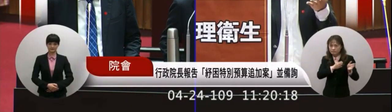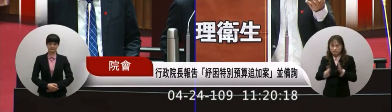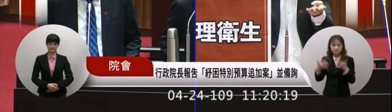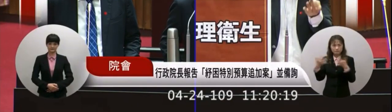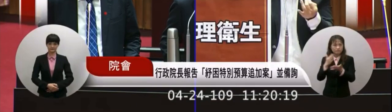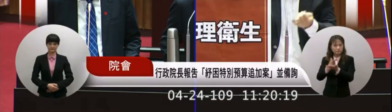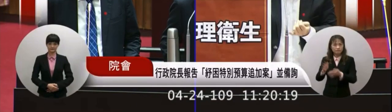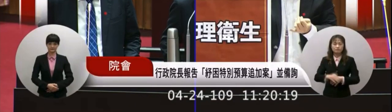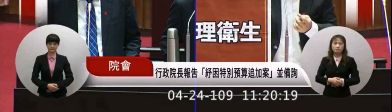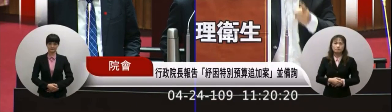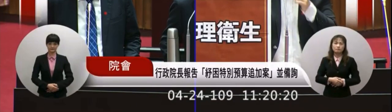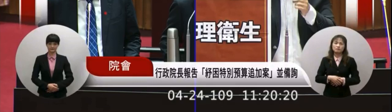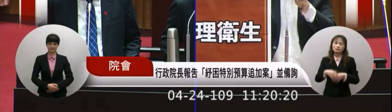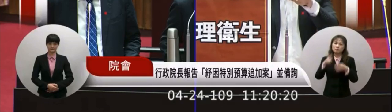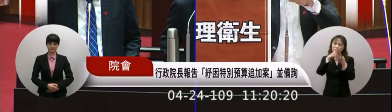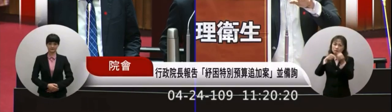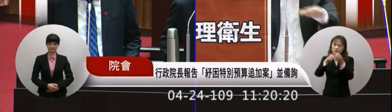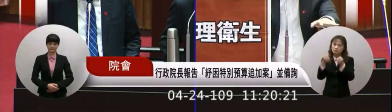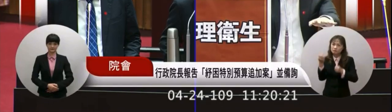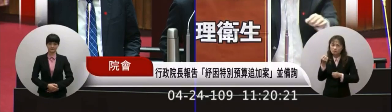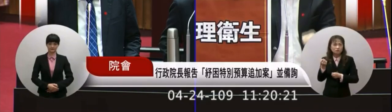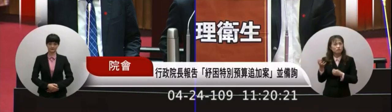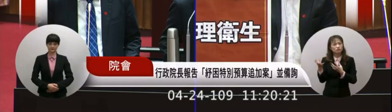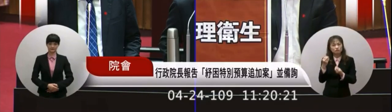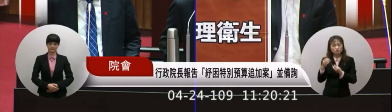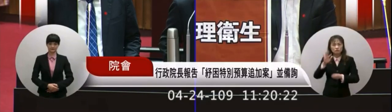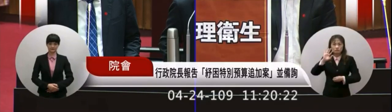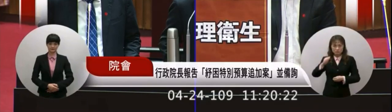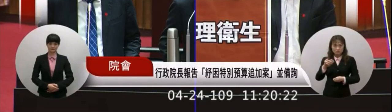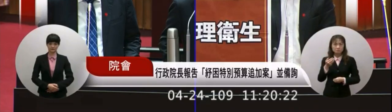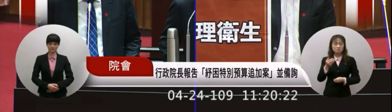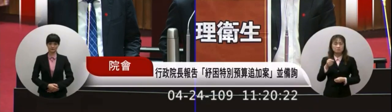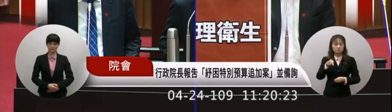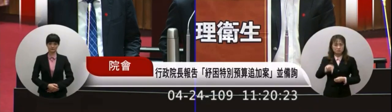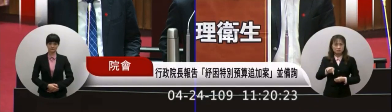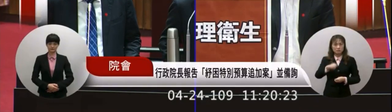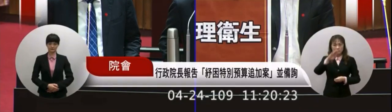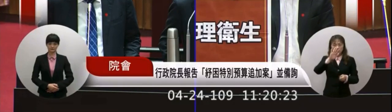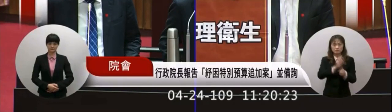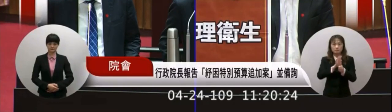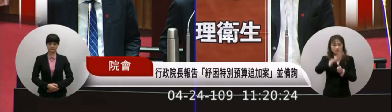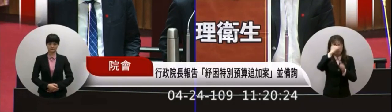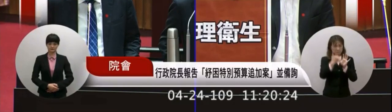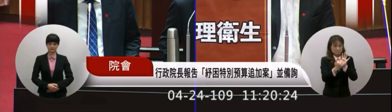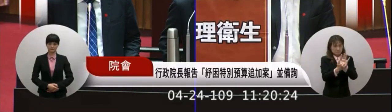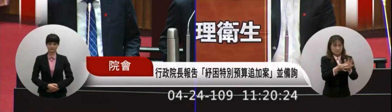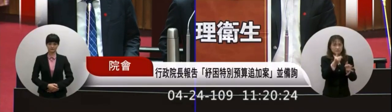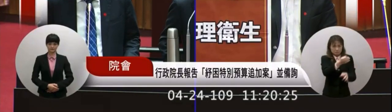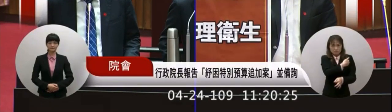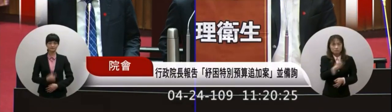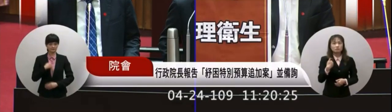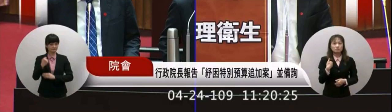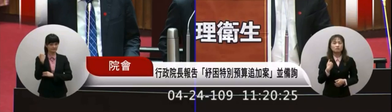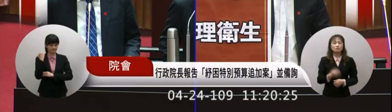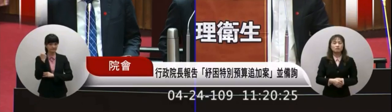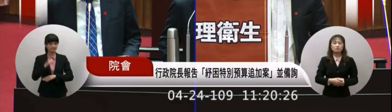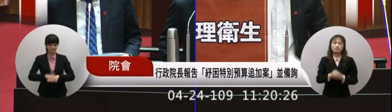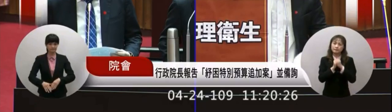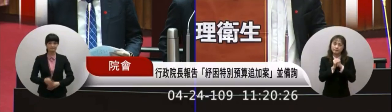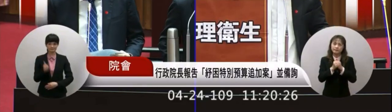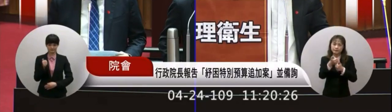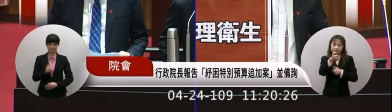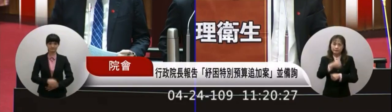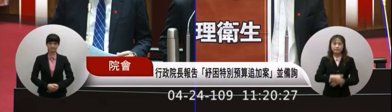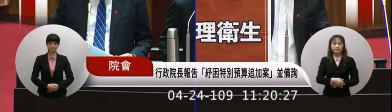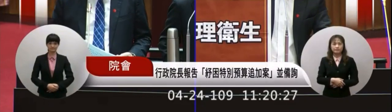形，咱无多算到数量，但是实际上会影响到这道防疫灾难的一个处理的方式。 好，阮尽量来做。 好，拜托，感